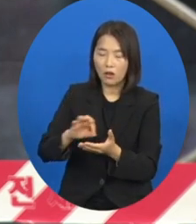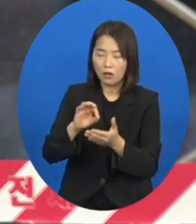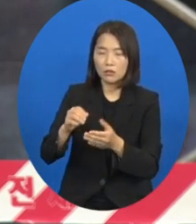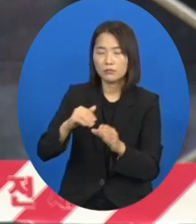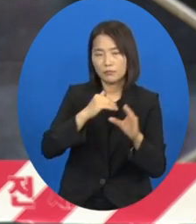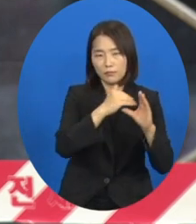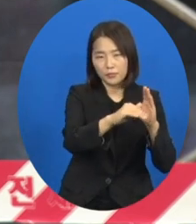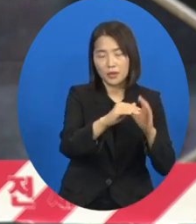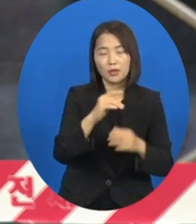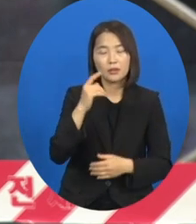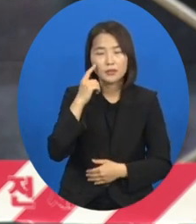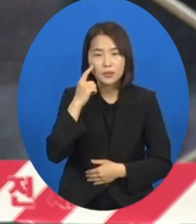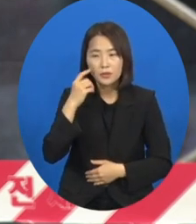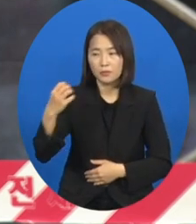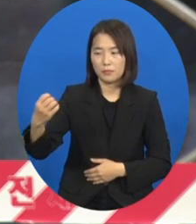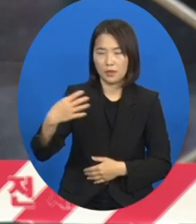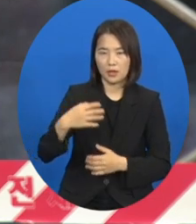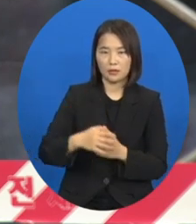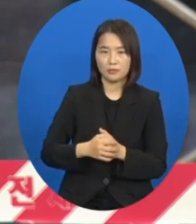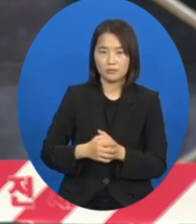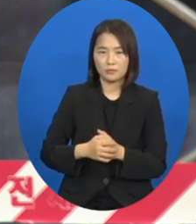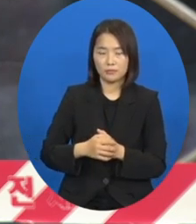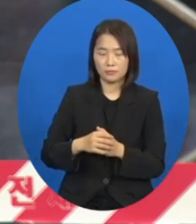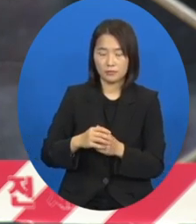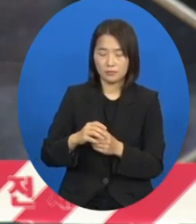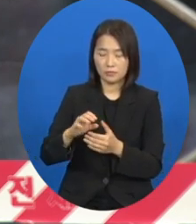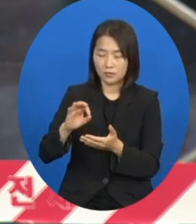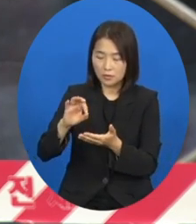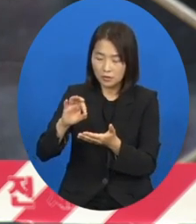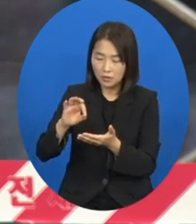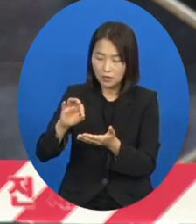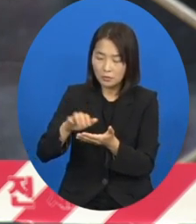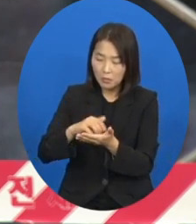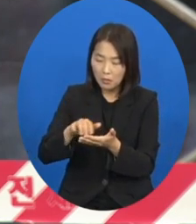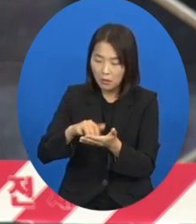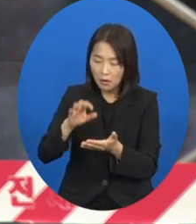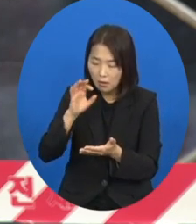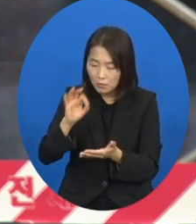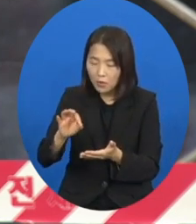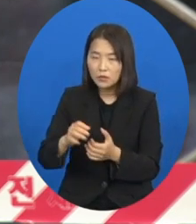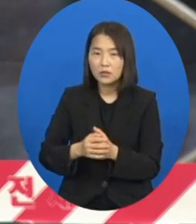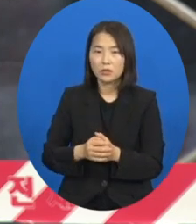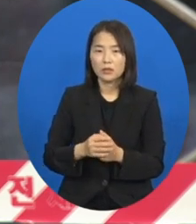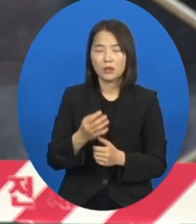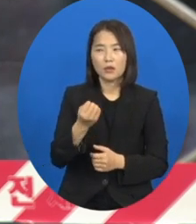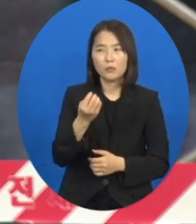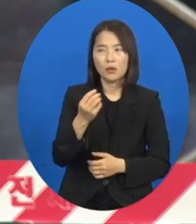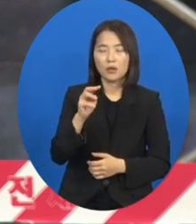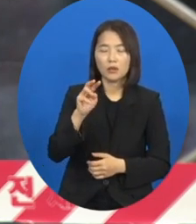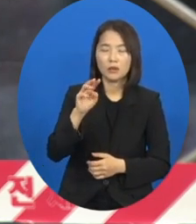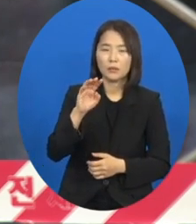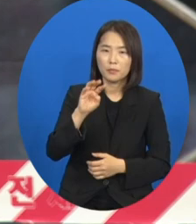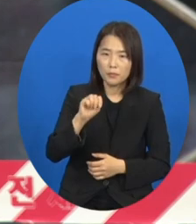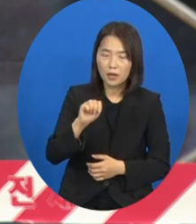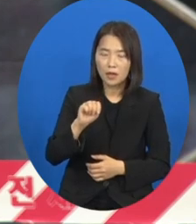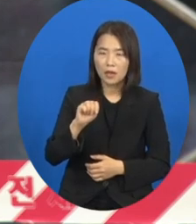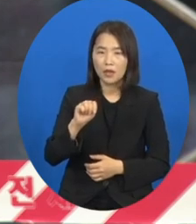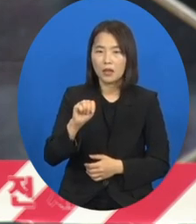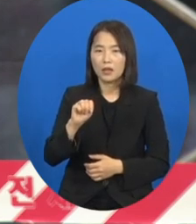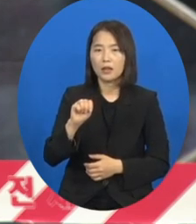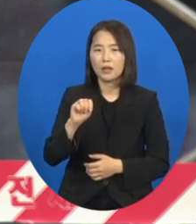헌금이 어느 정도 됐나 헤아려 봤는데 이 헌금 금액이 몇십만 몇만